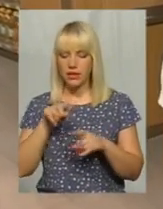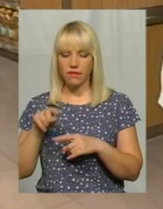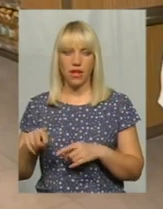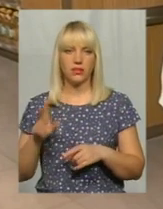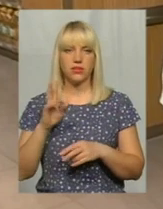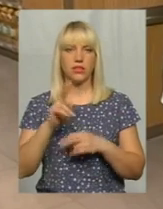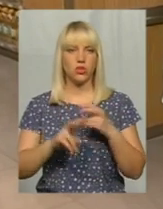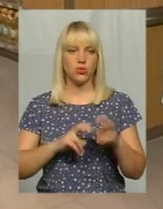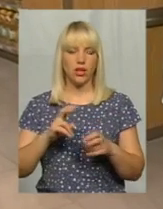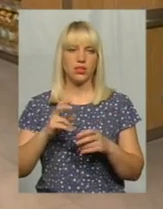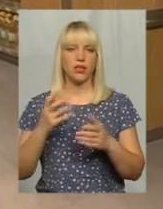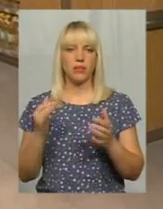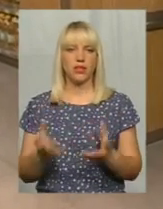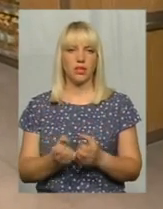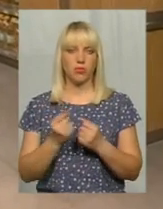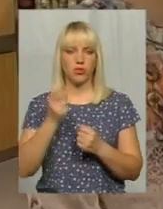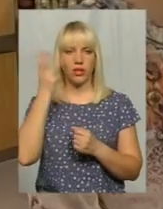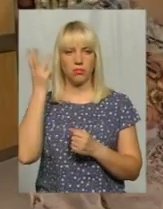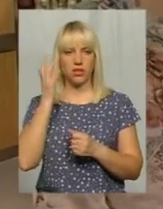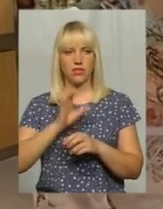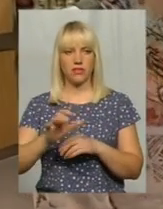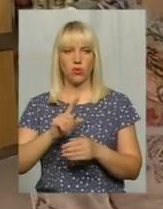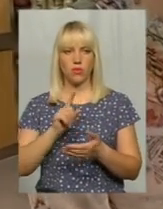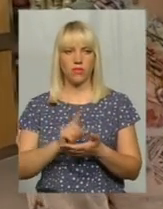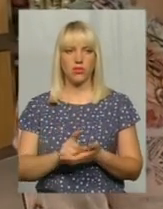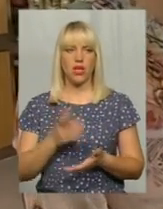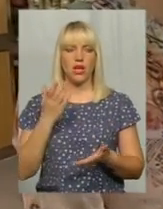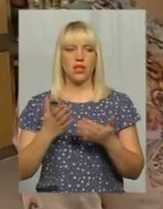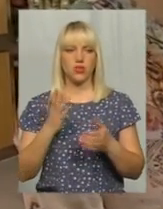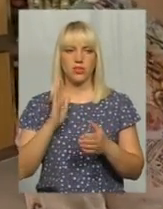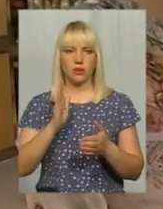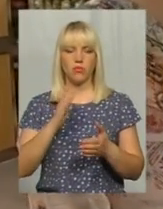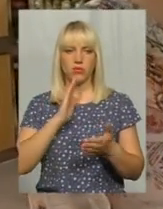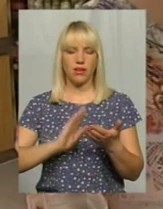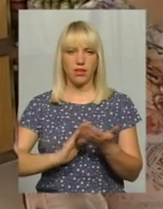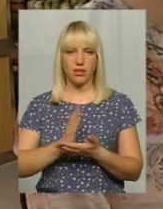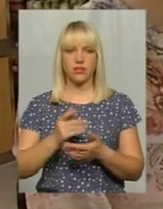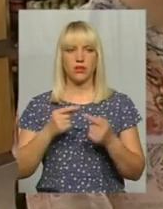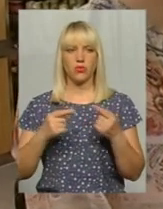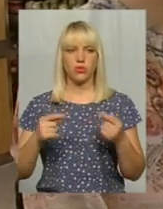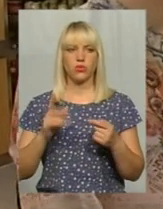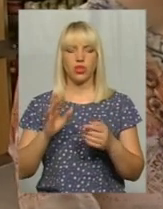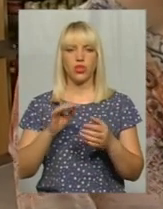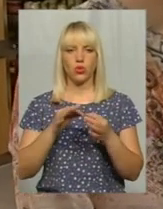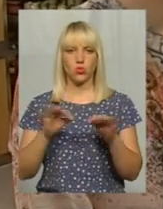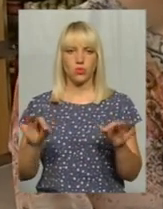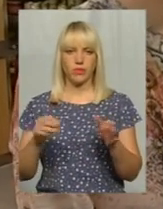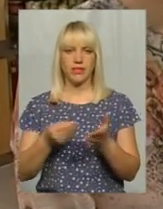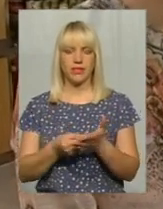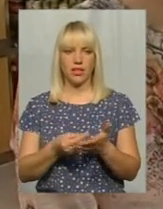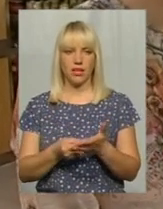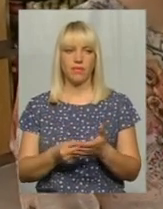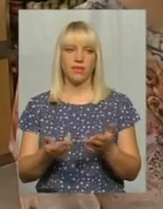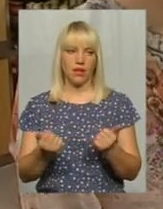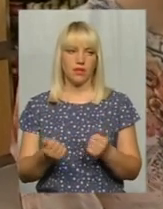підтримувати своїх хмельницьких виробників обов'язково. Якщо це будуть якісні продукти і доступна ціна.